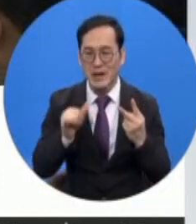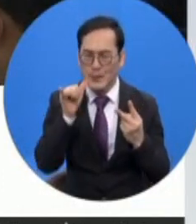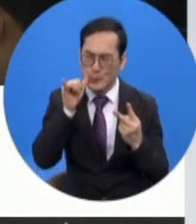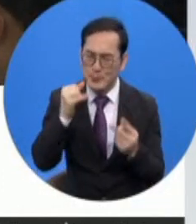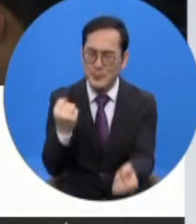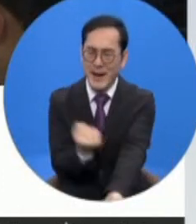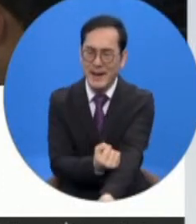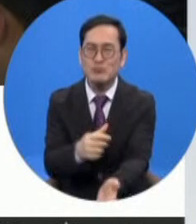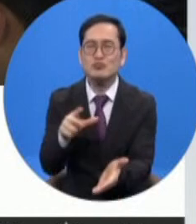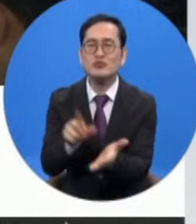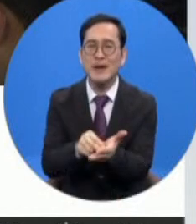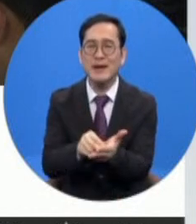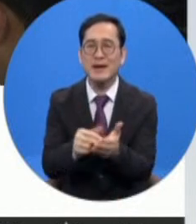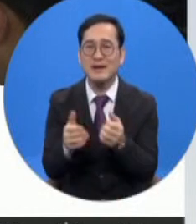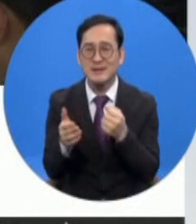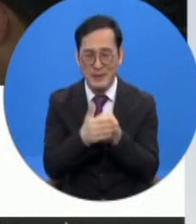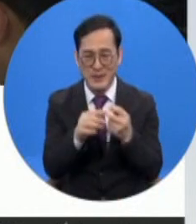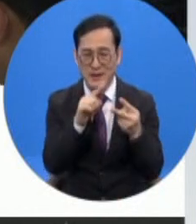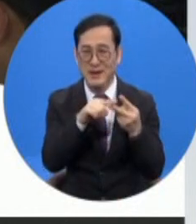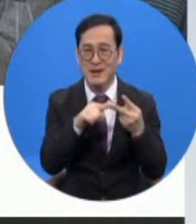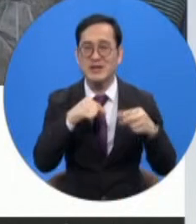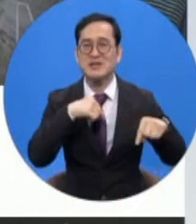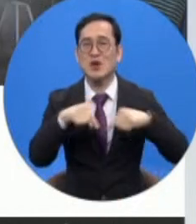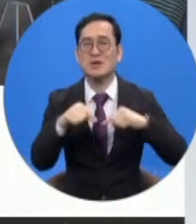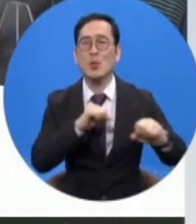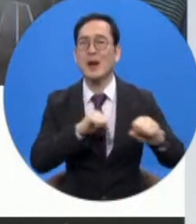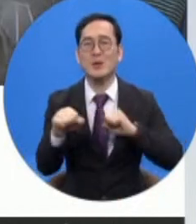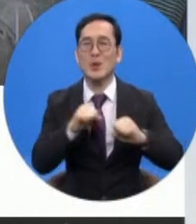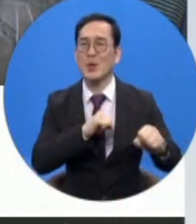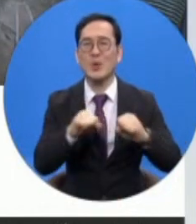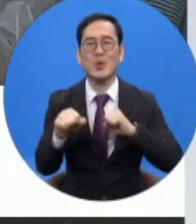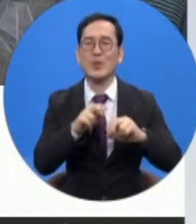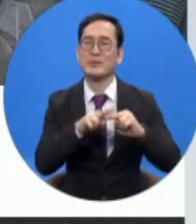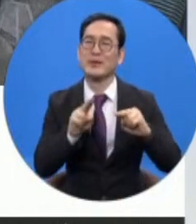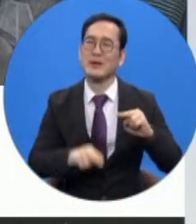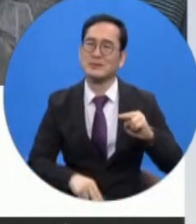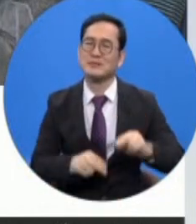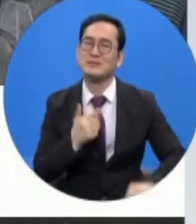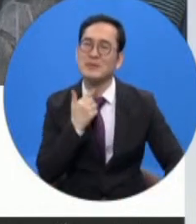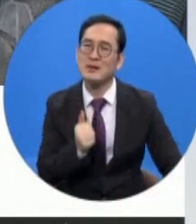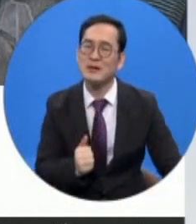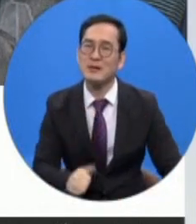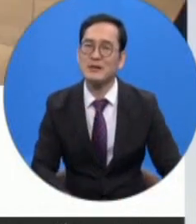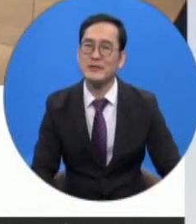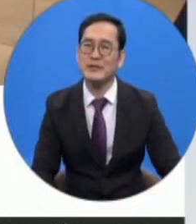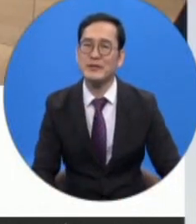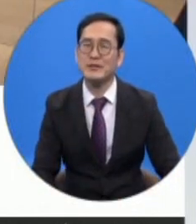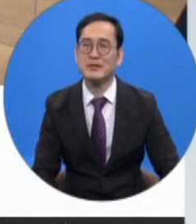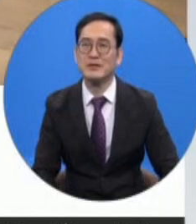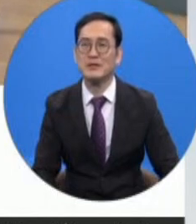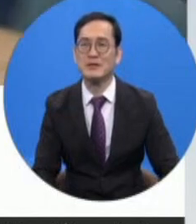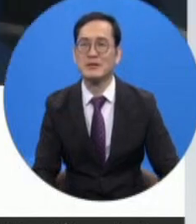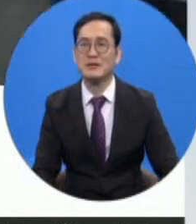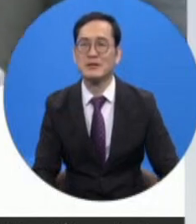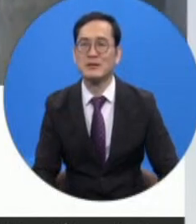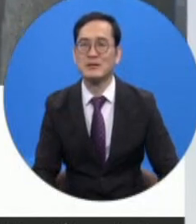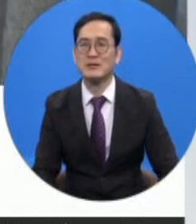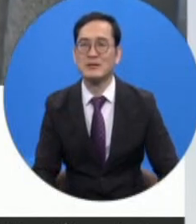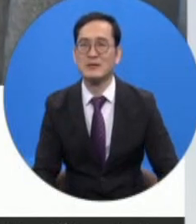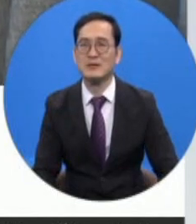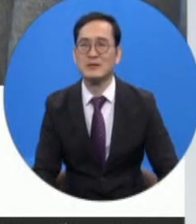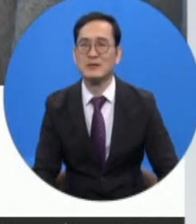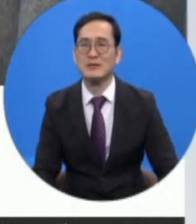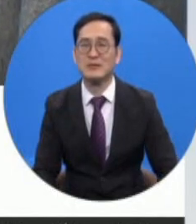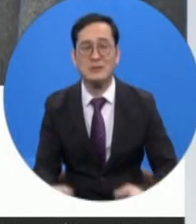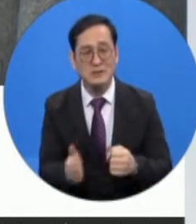문제 때문에 결국 부친의 정치 행위 그리고 공적 활동에 커다란 제약이 있었던 점을 상기시켜 보게 된다면 이 불법 도박을